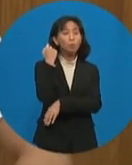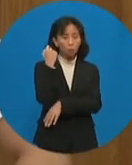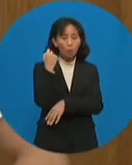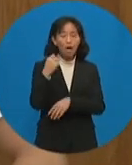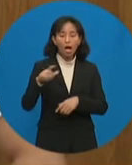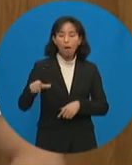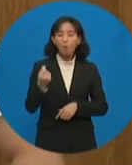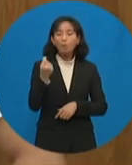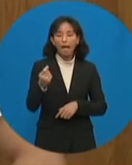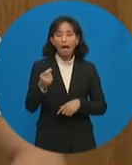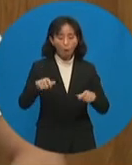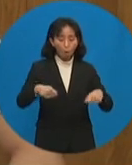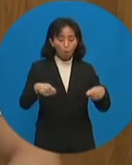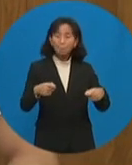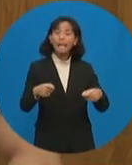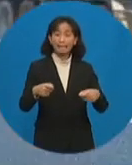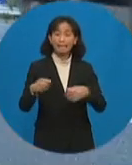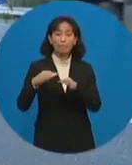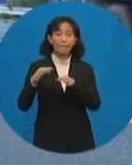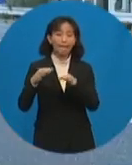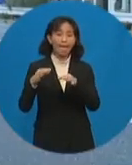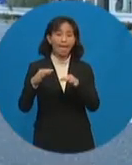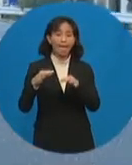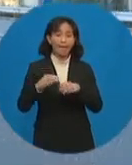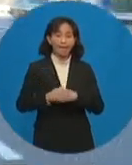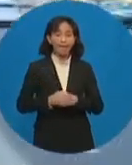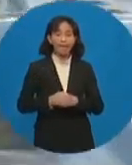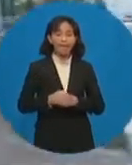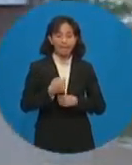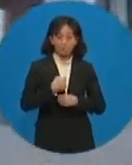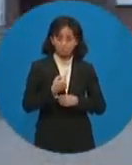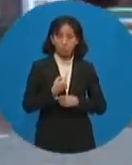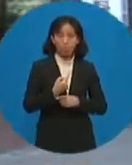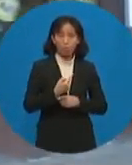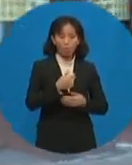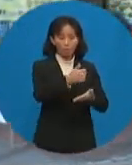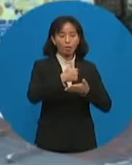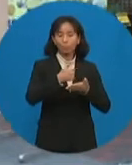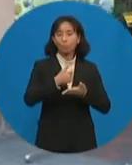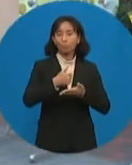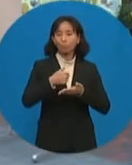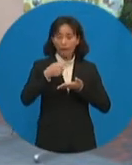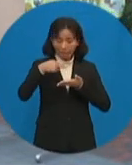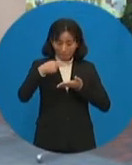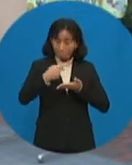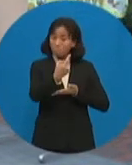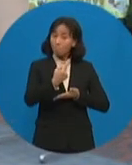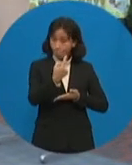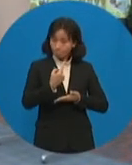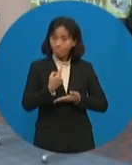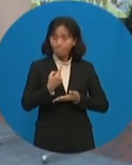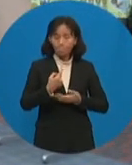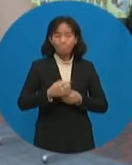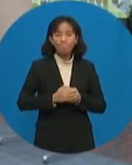とお好み焼きのお店だったんですけれども、 はい、 僕たちもあのお客さんとしてよく通わせていただきまして、 はい、 それであのご主